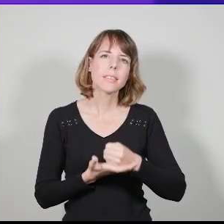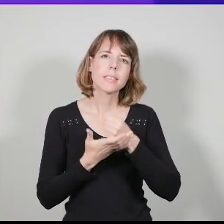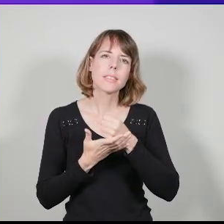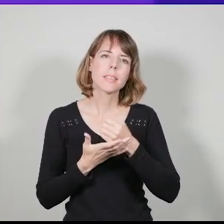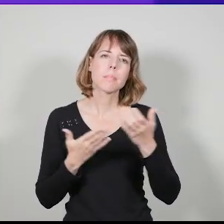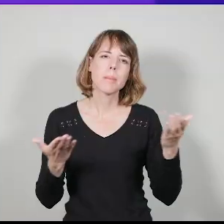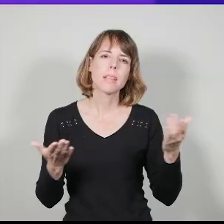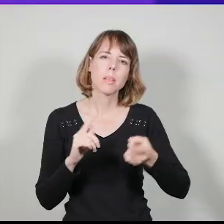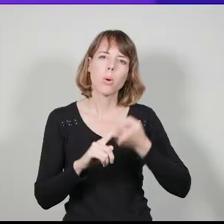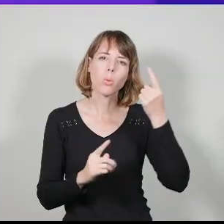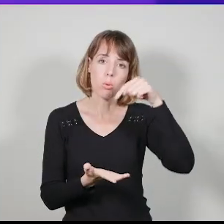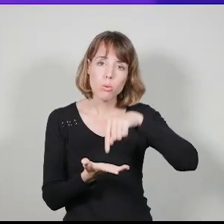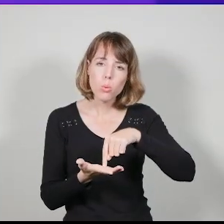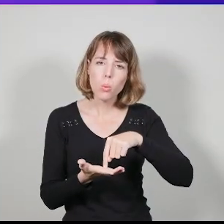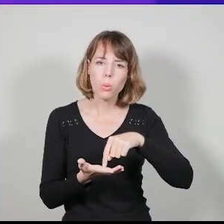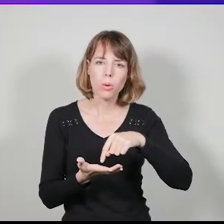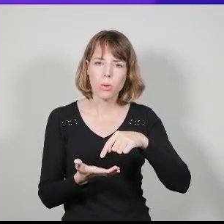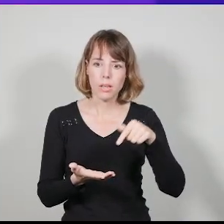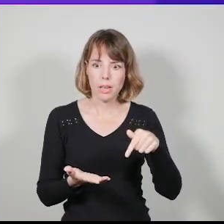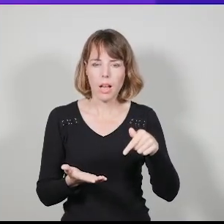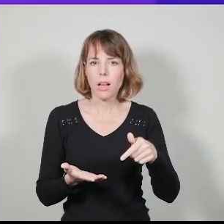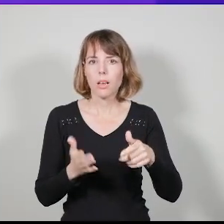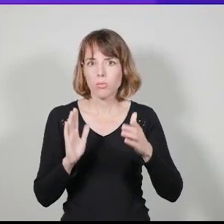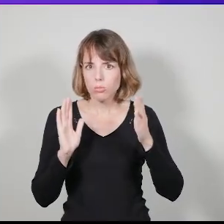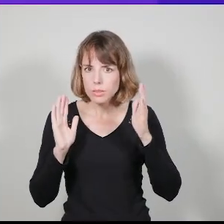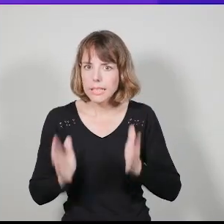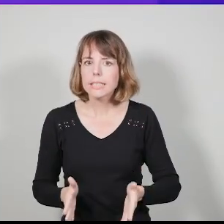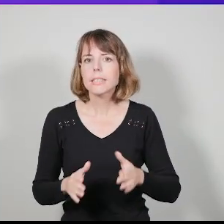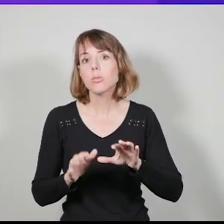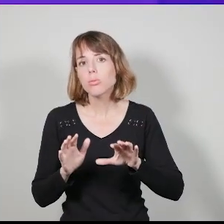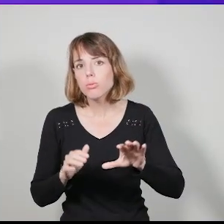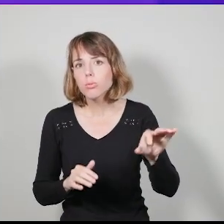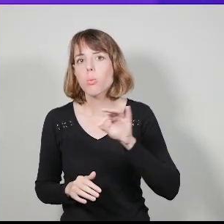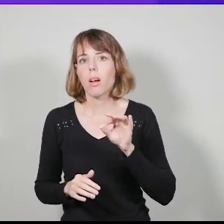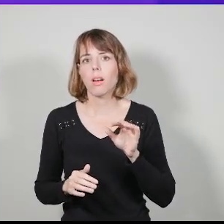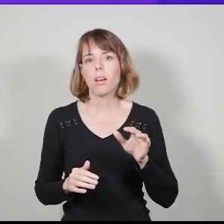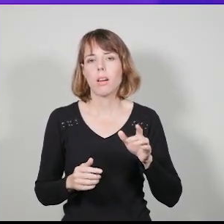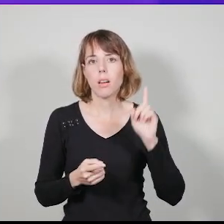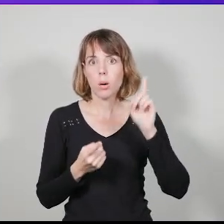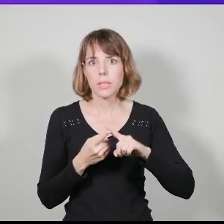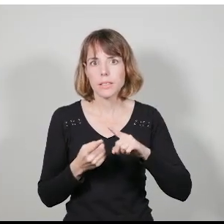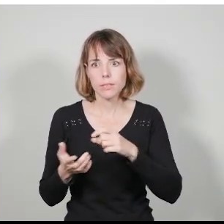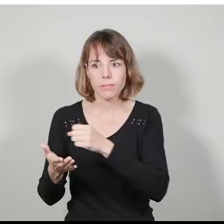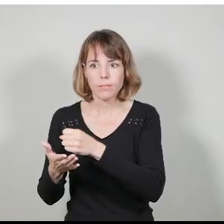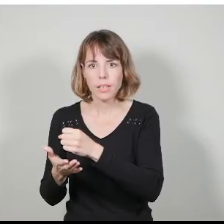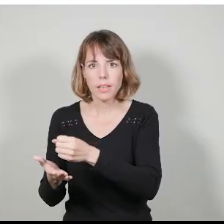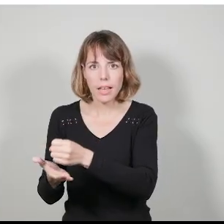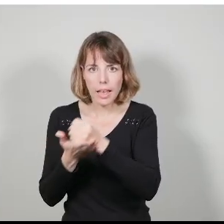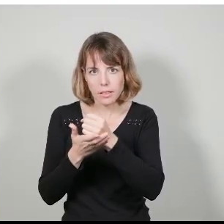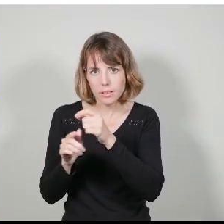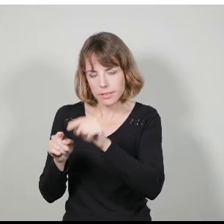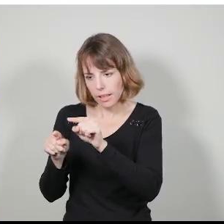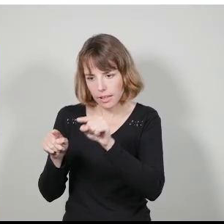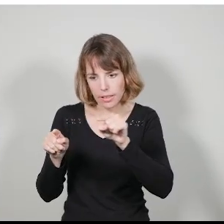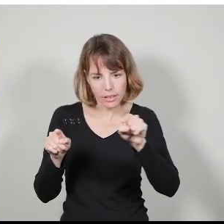de décision et de choix pour l'aidant de trouver les bonnes aides. Et que les aides l'aident lui-même à choisir